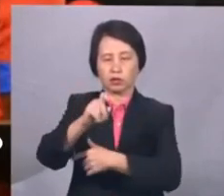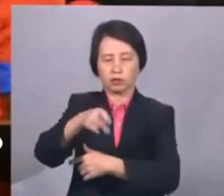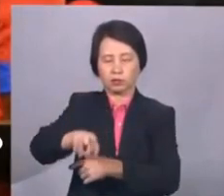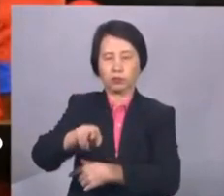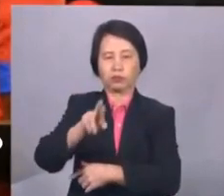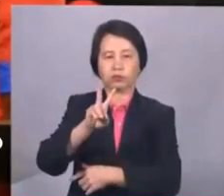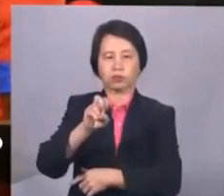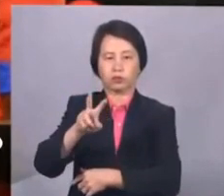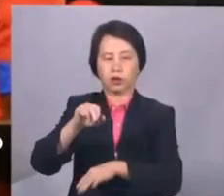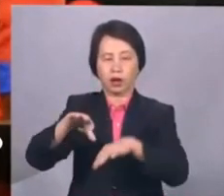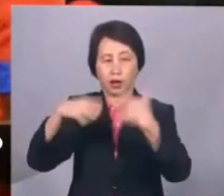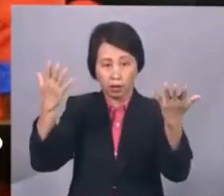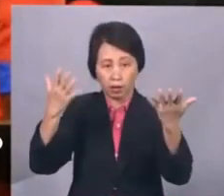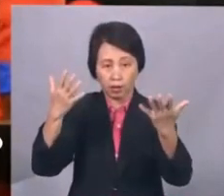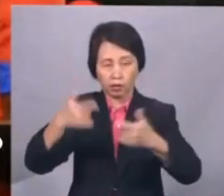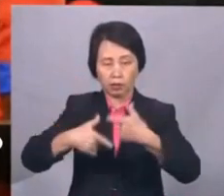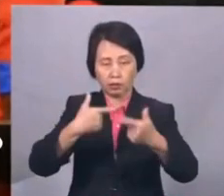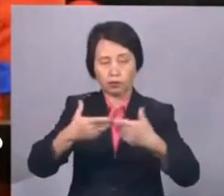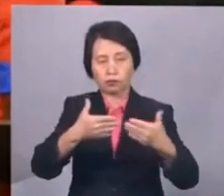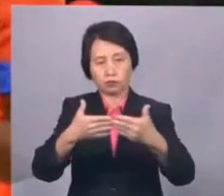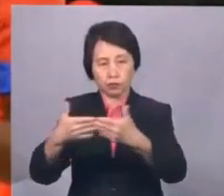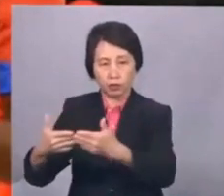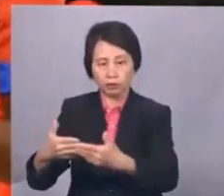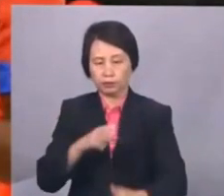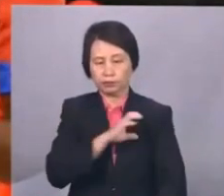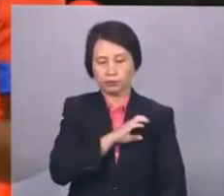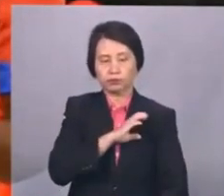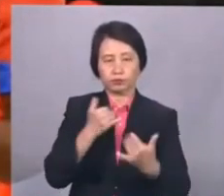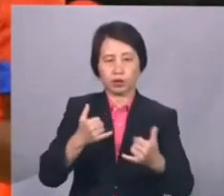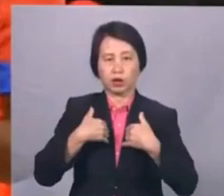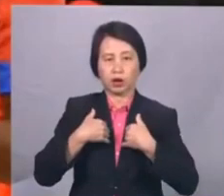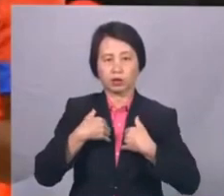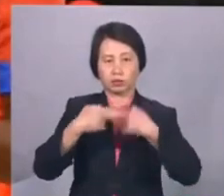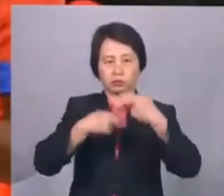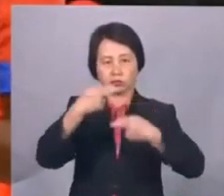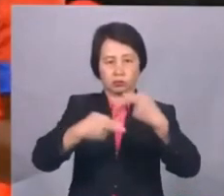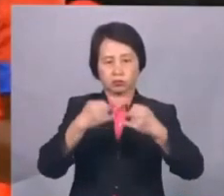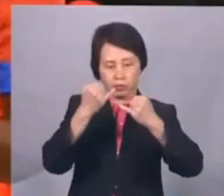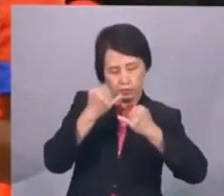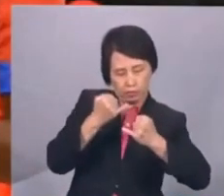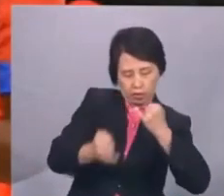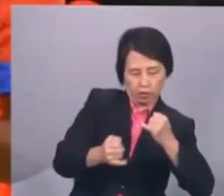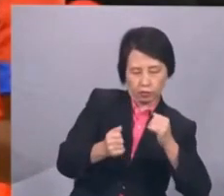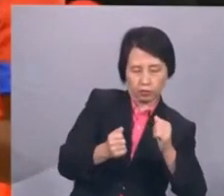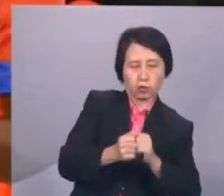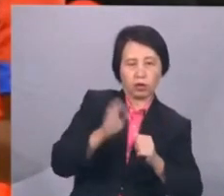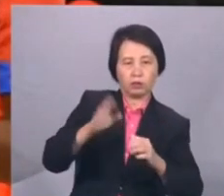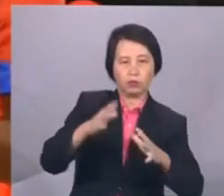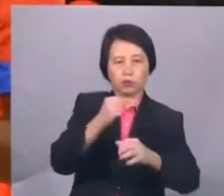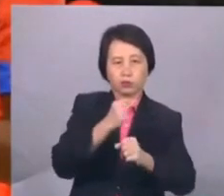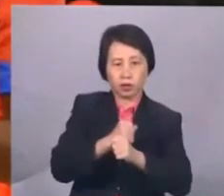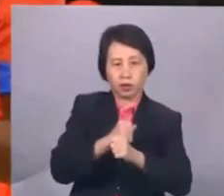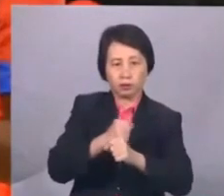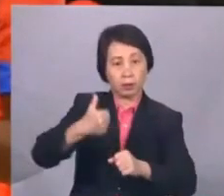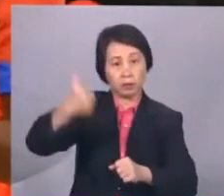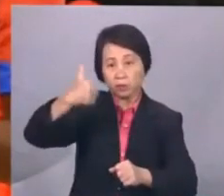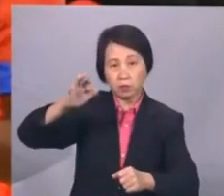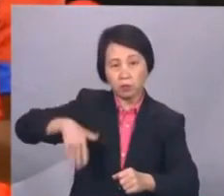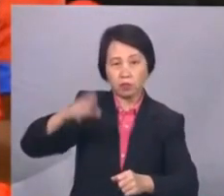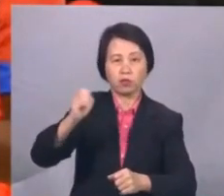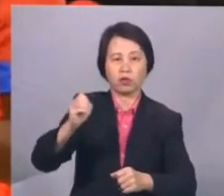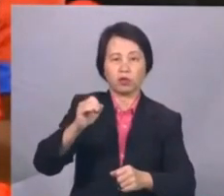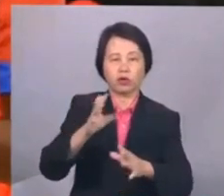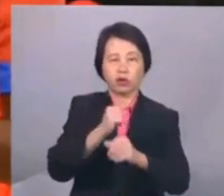2020 sebuah saja sehingga kembali bersambung Bidara m ketika ini berada di tangga the corot the sebelum meraih sebarang kemenangan